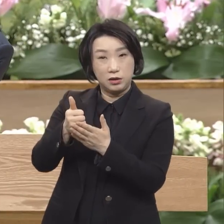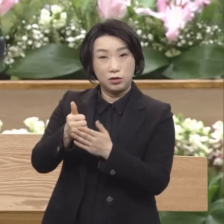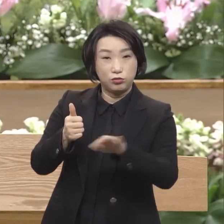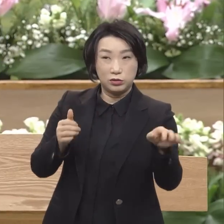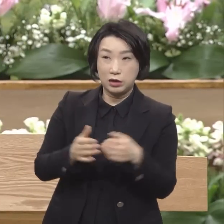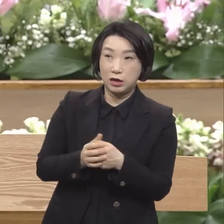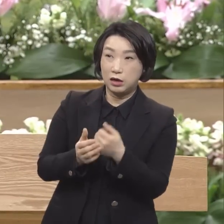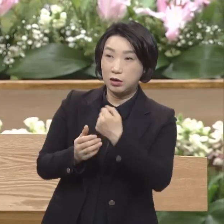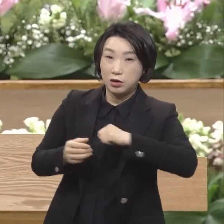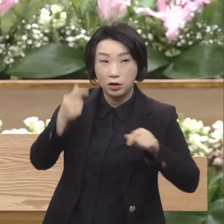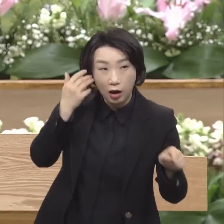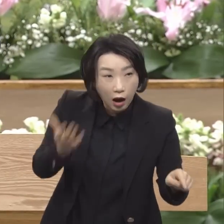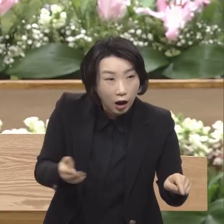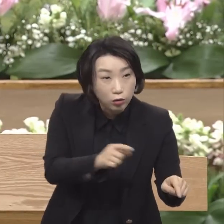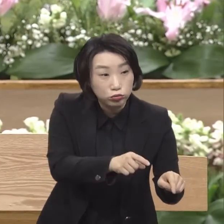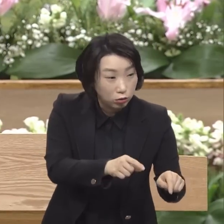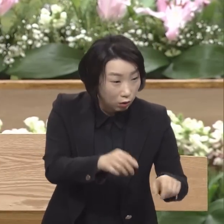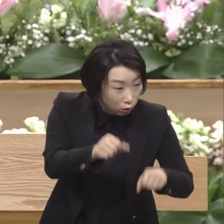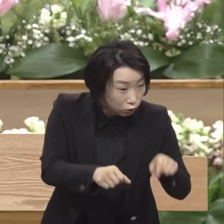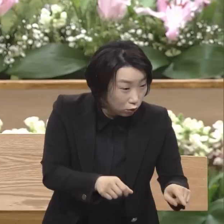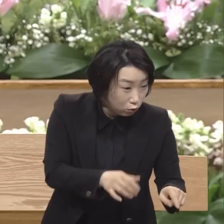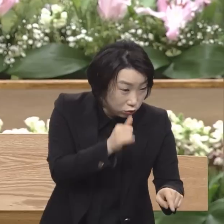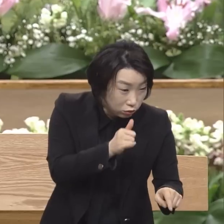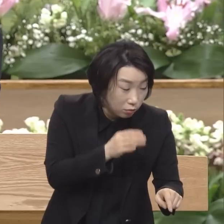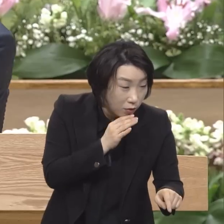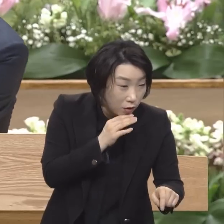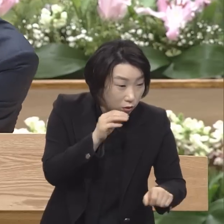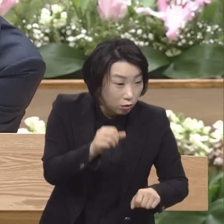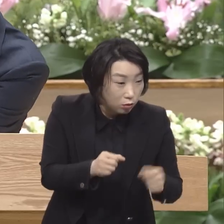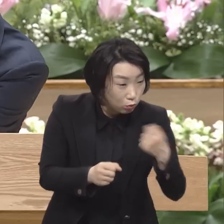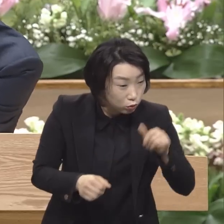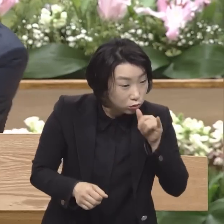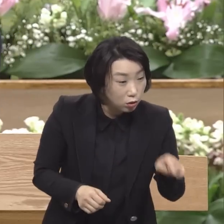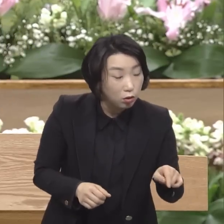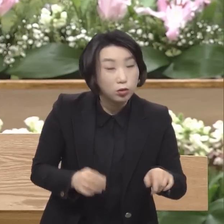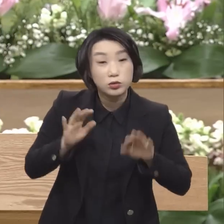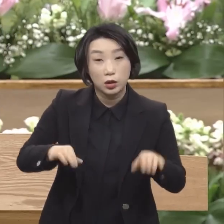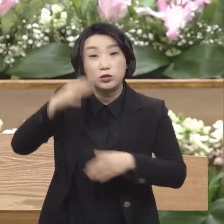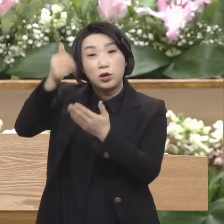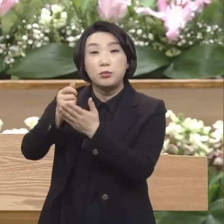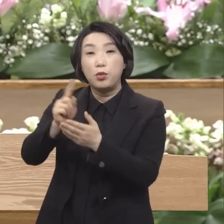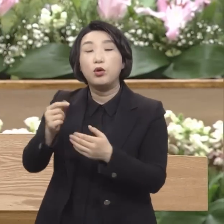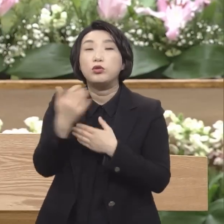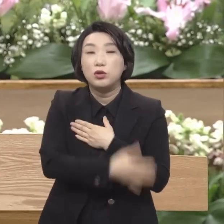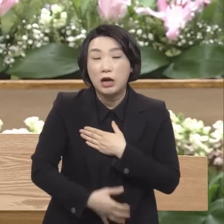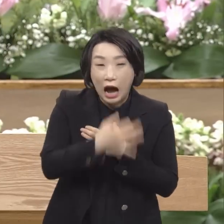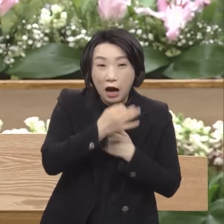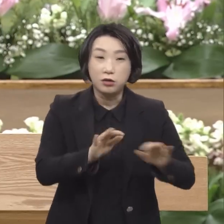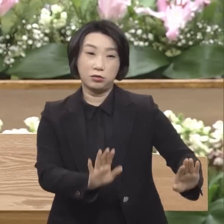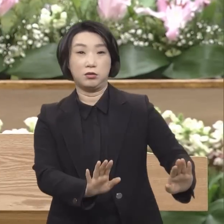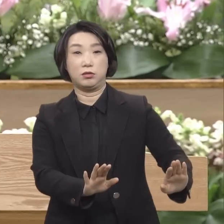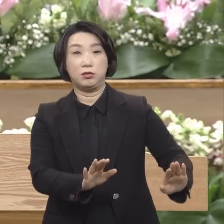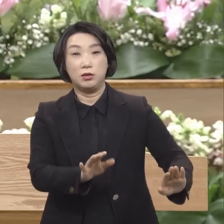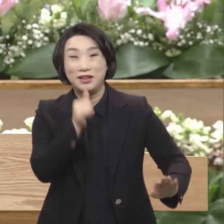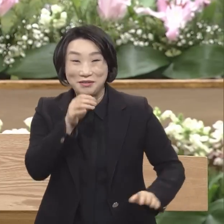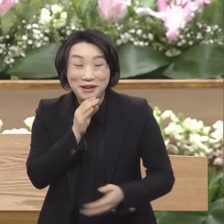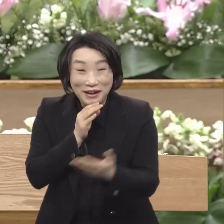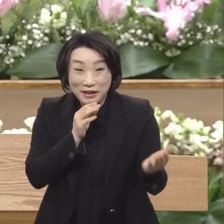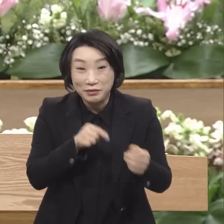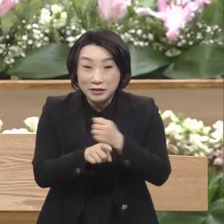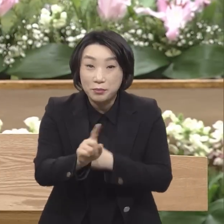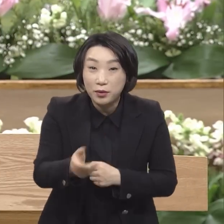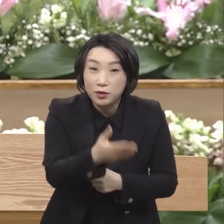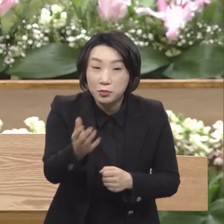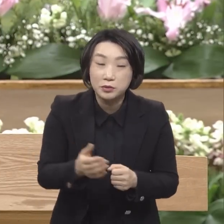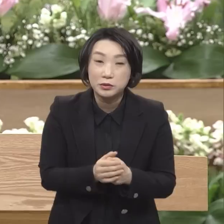있느냐? 한데 대적한다. 우리 성령은 육신의 소욕을 대적한다. 이 말은 그냥